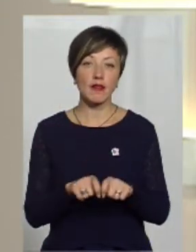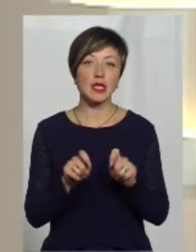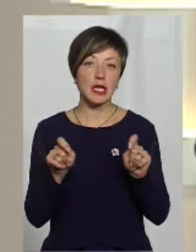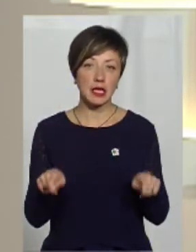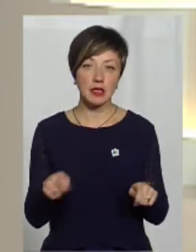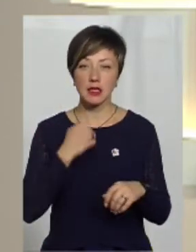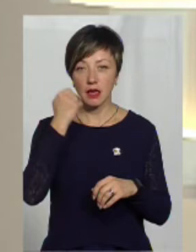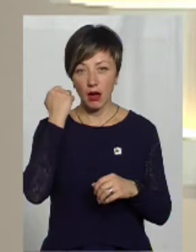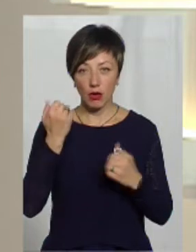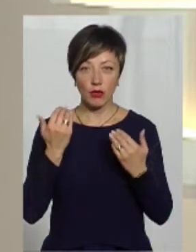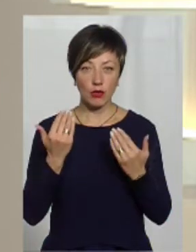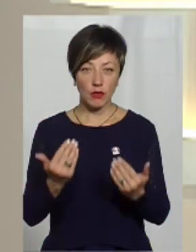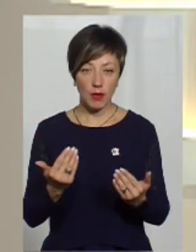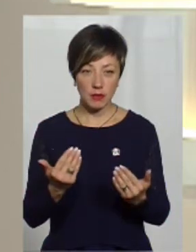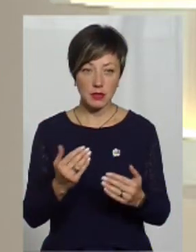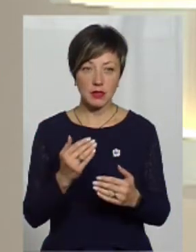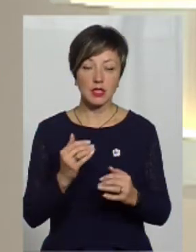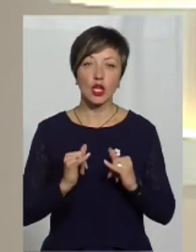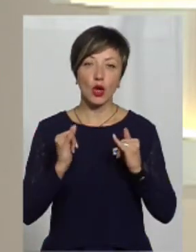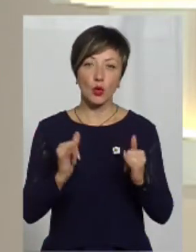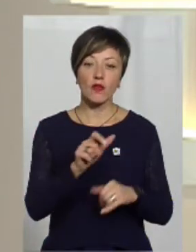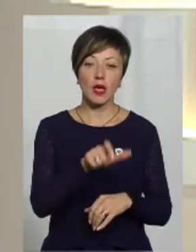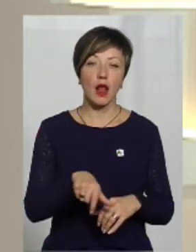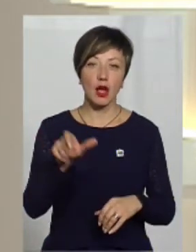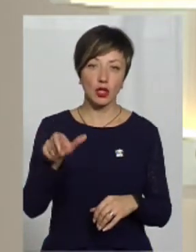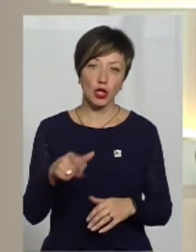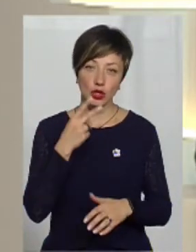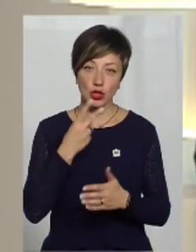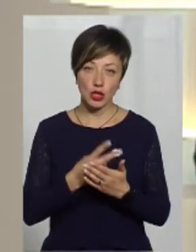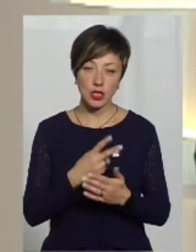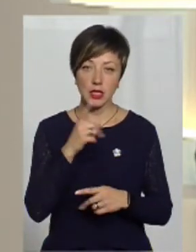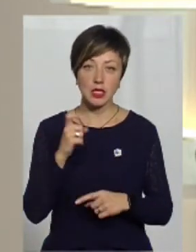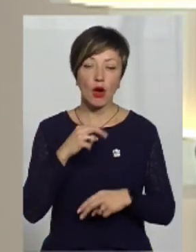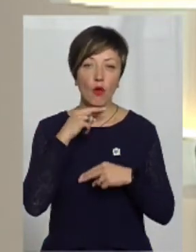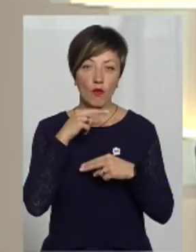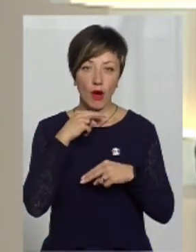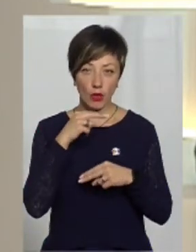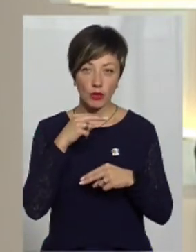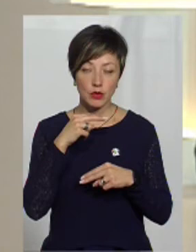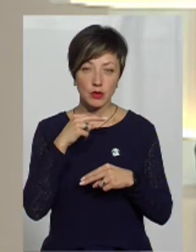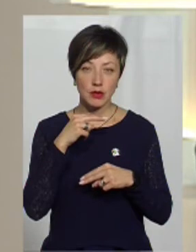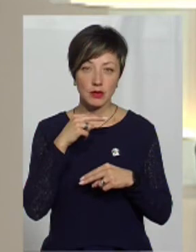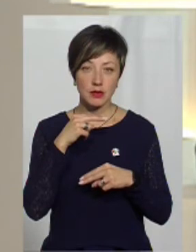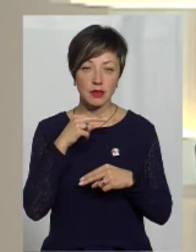відкрилася. Дякую вам, шановні глядачі, за